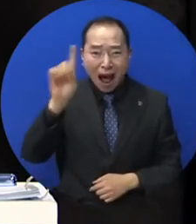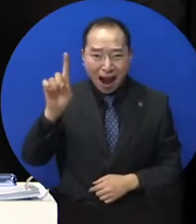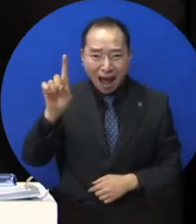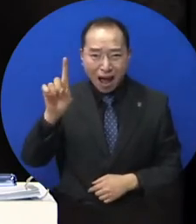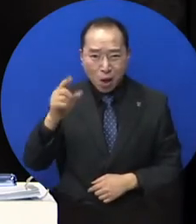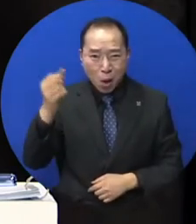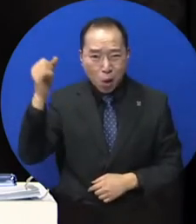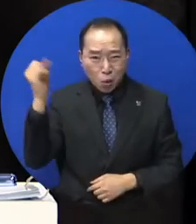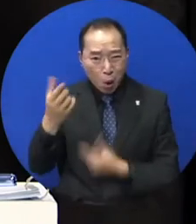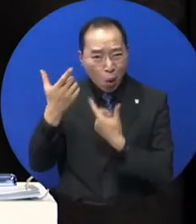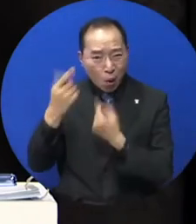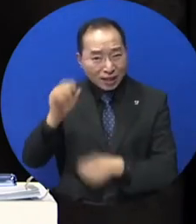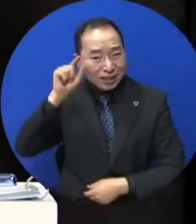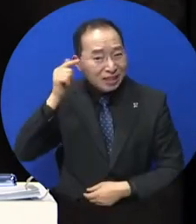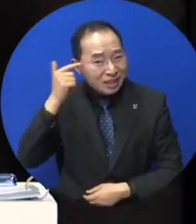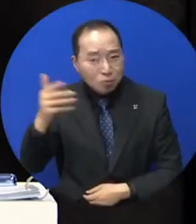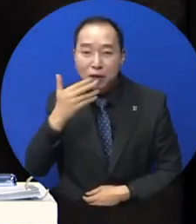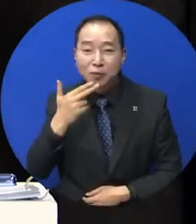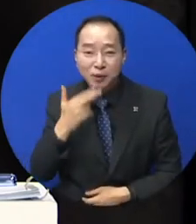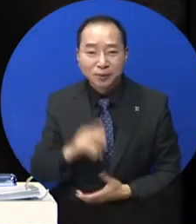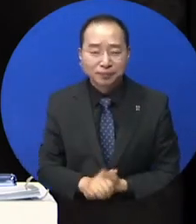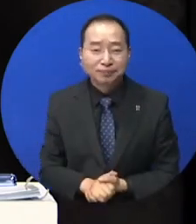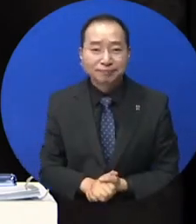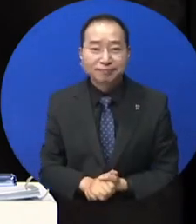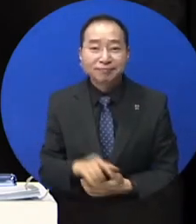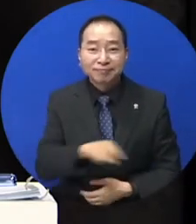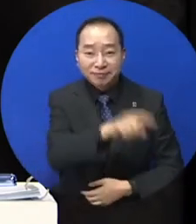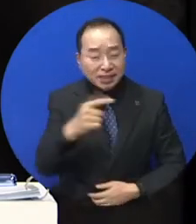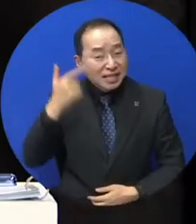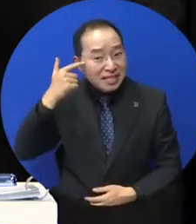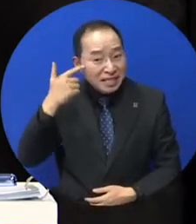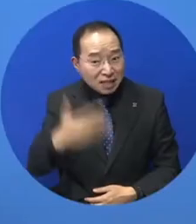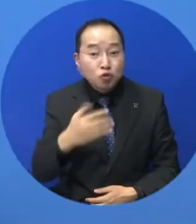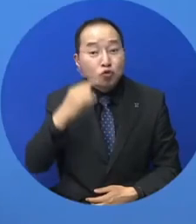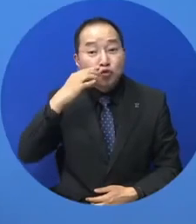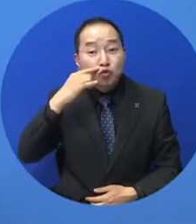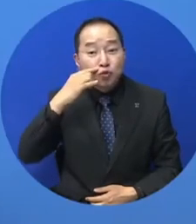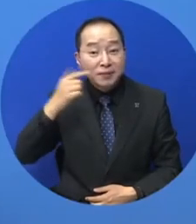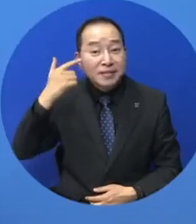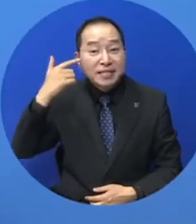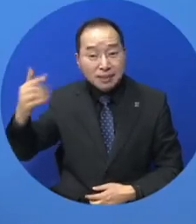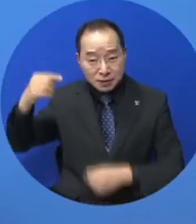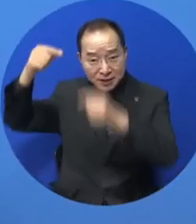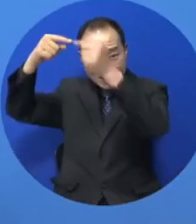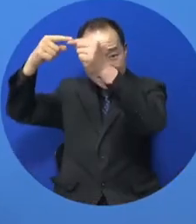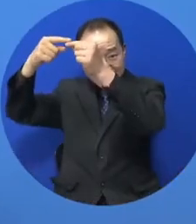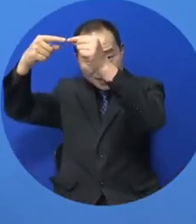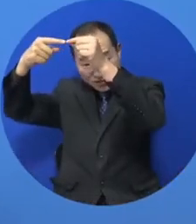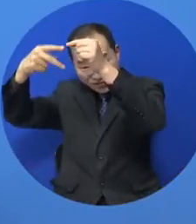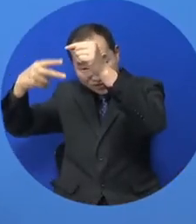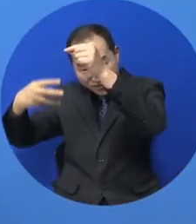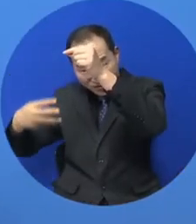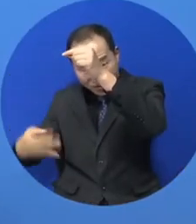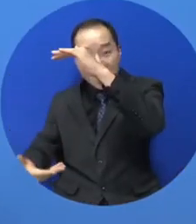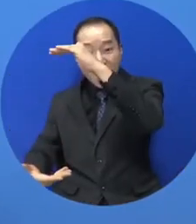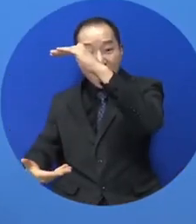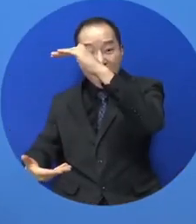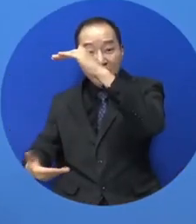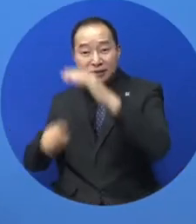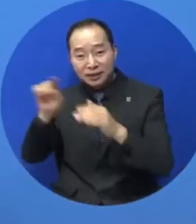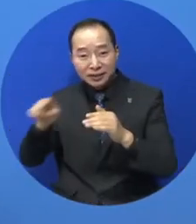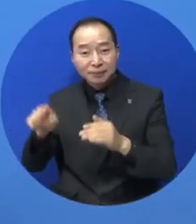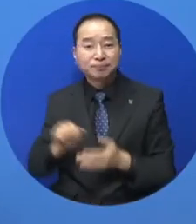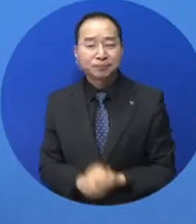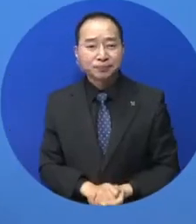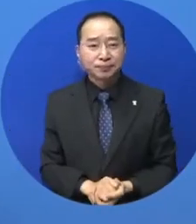한번 말씀드리겠습니다. 자, 서울시장 후보자들에게 궁금한 국민들의 첫 번째 국민 질문입니다. 먼저